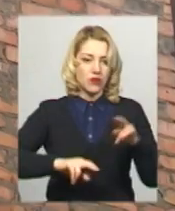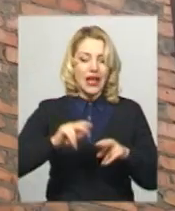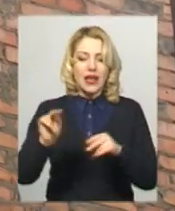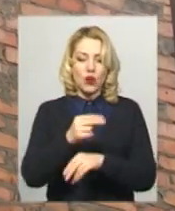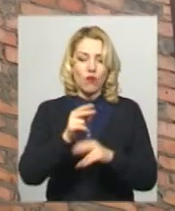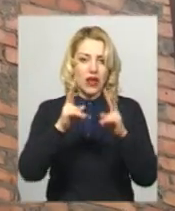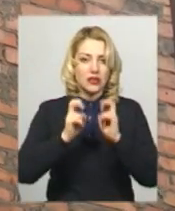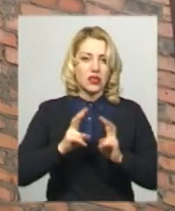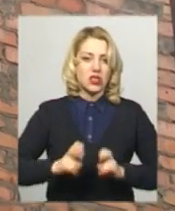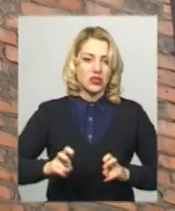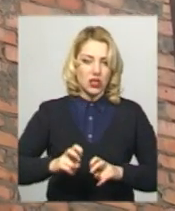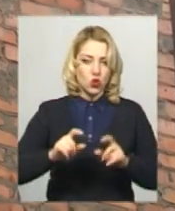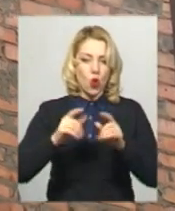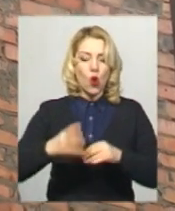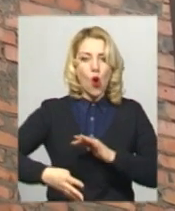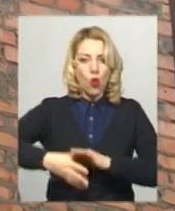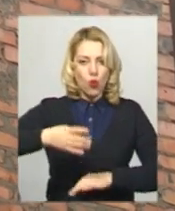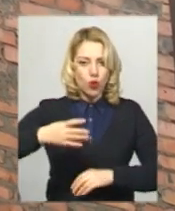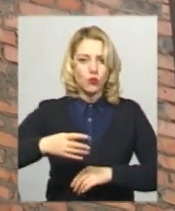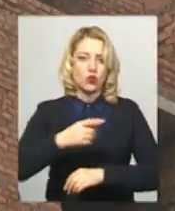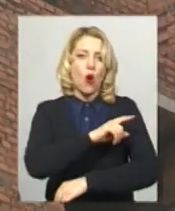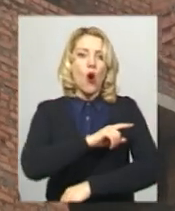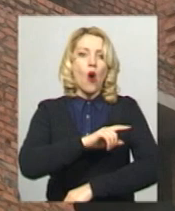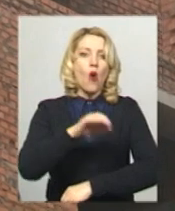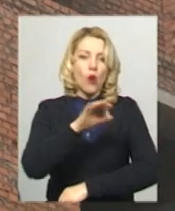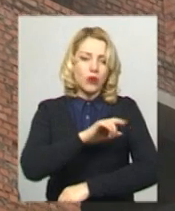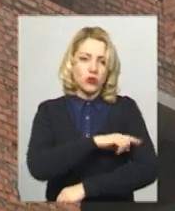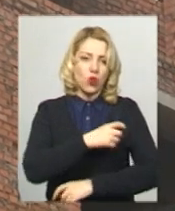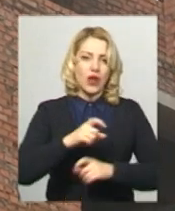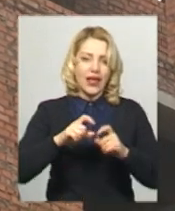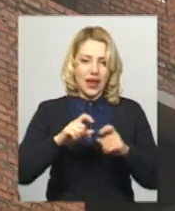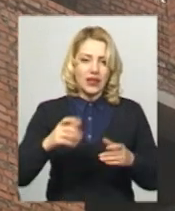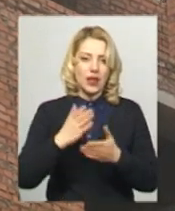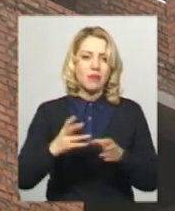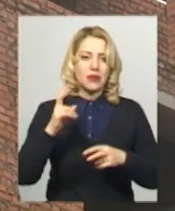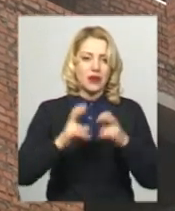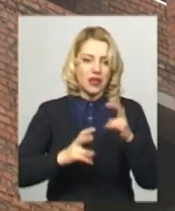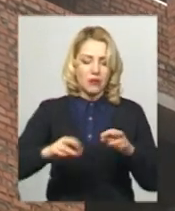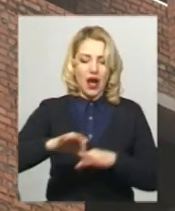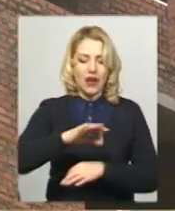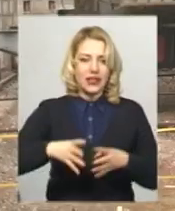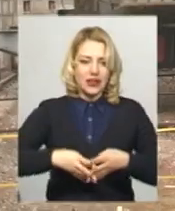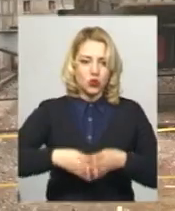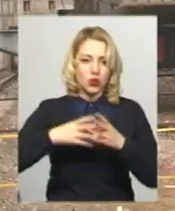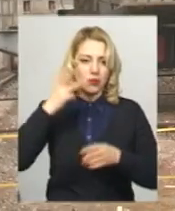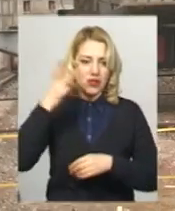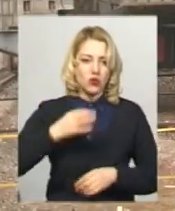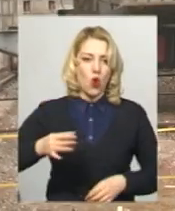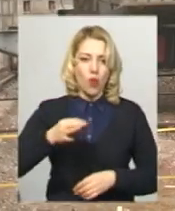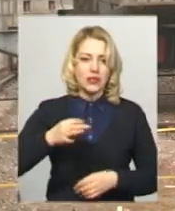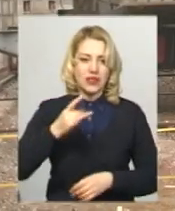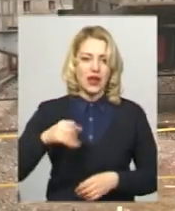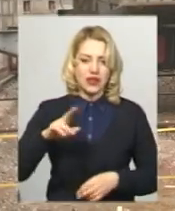корпусу обласної дитячої лікарні виступає комунальне підприємство архітектурно-будівельного проєктування Хмельницької обласної ради. За ці кошти